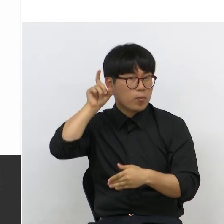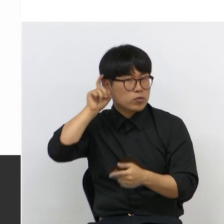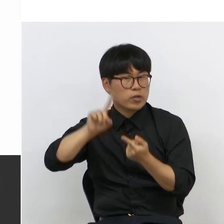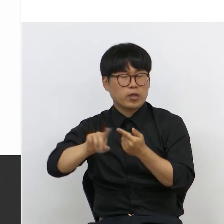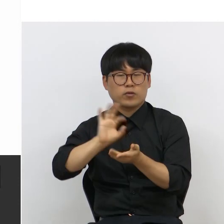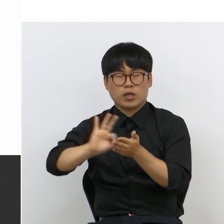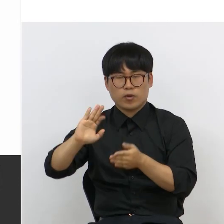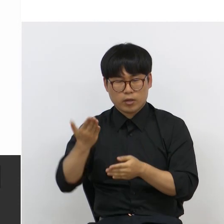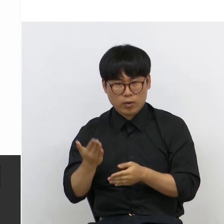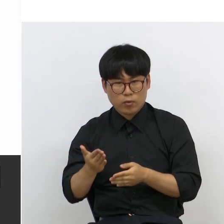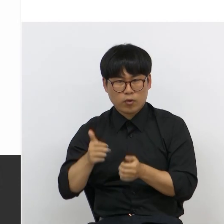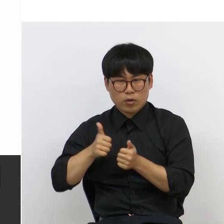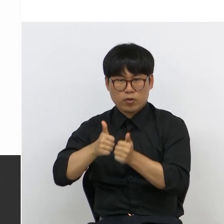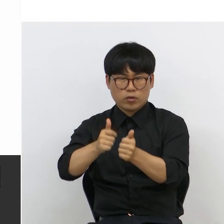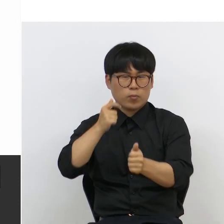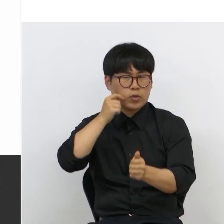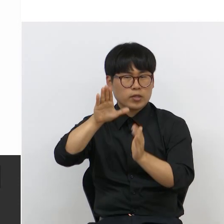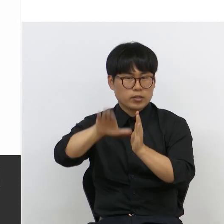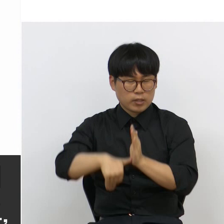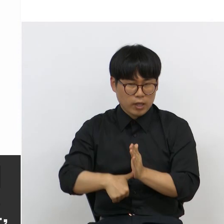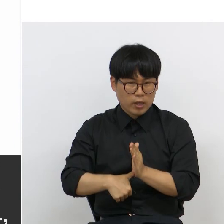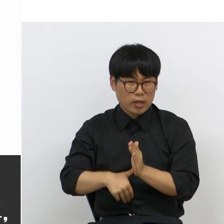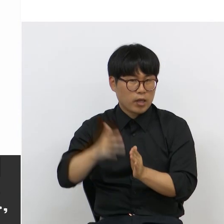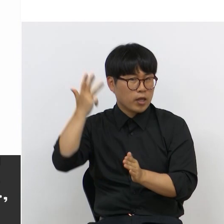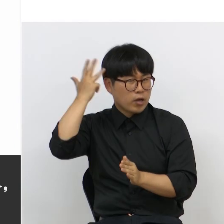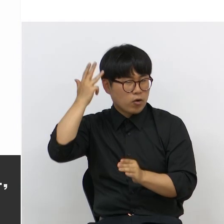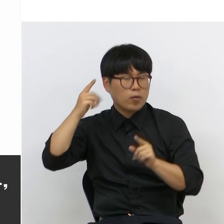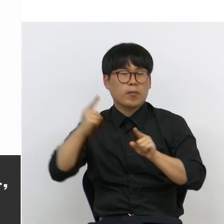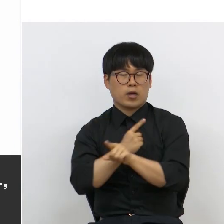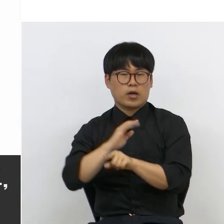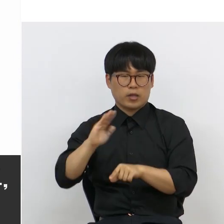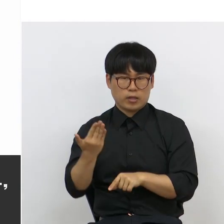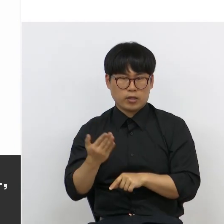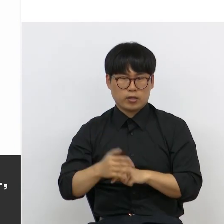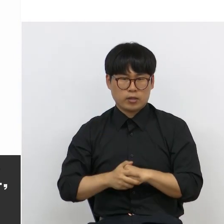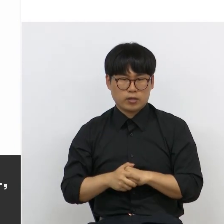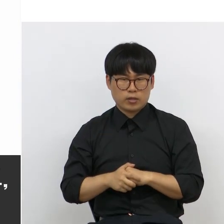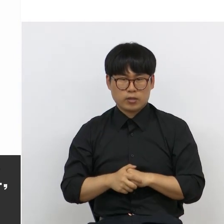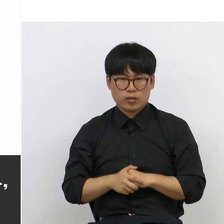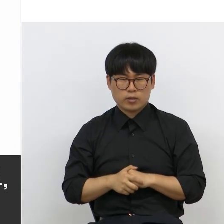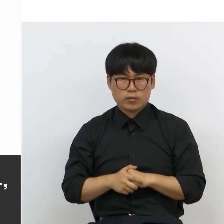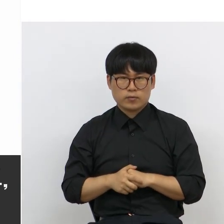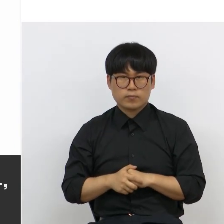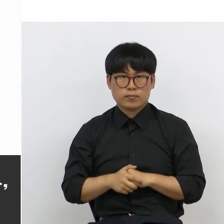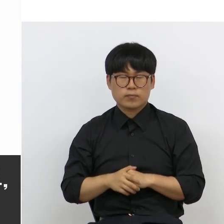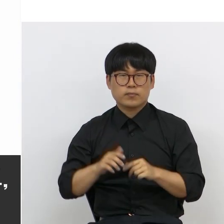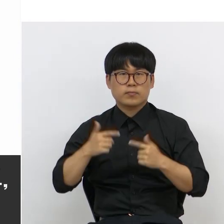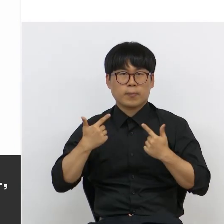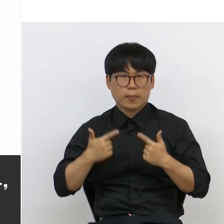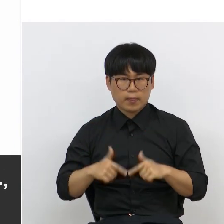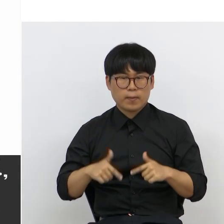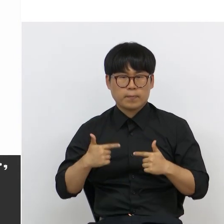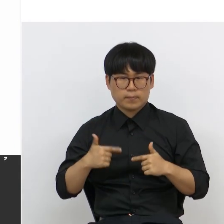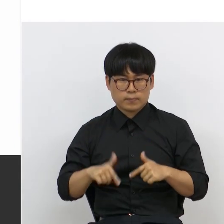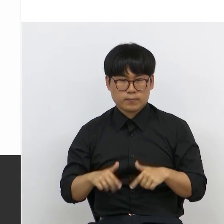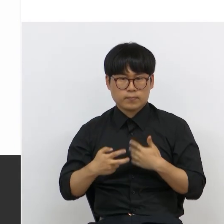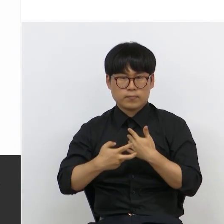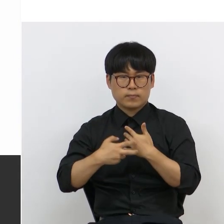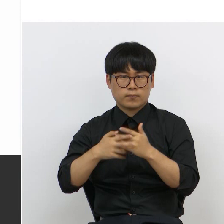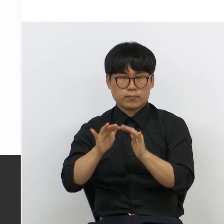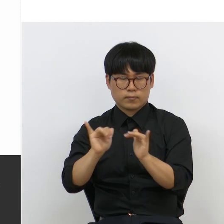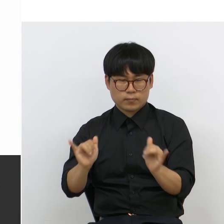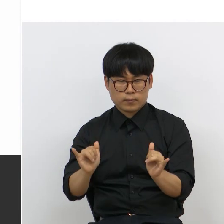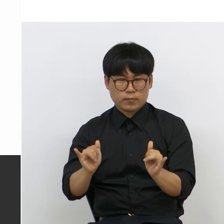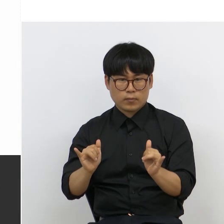못 쫓아가면 인공화호로 차를 바꿔 타야 되는 겁니다. 그 부분에 대해서 항상 의료진과 끊임없이 대화를 하셔야